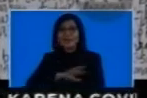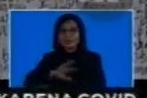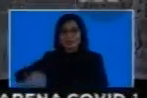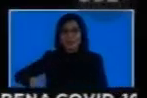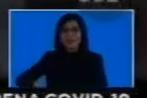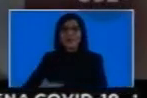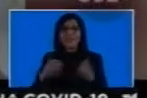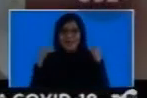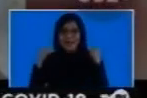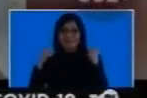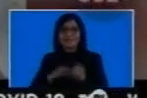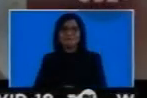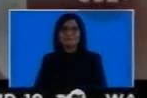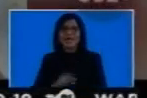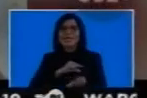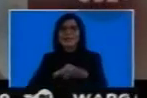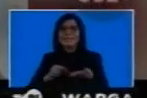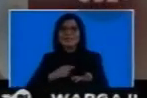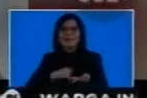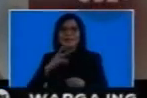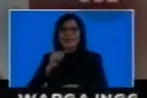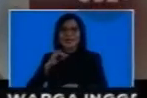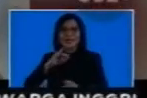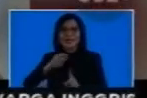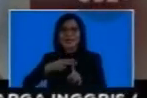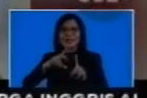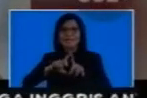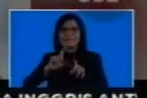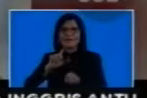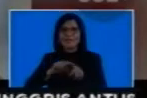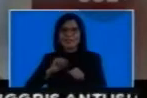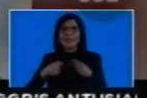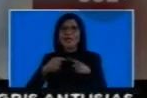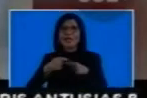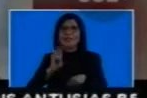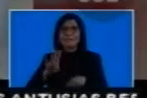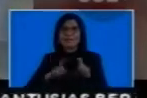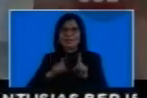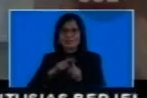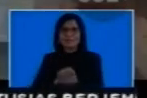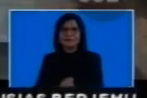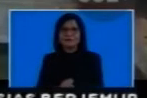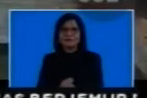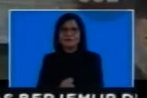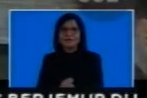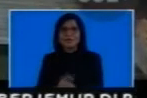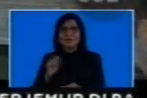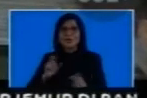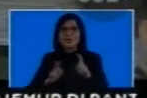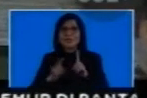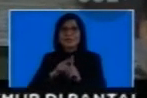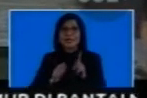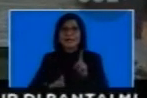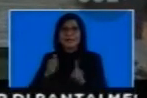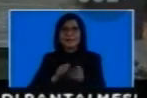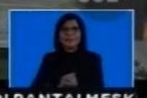Amin. Nama saya Rivaldi R. Yampata, kelas 4 SD, sekolah di SD 16 Tanjung Redep,